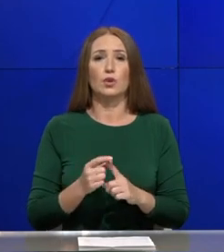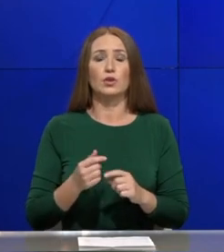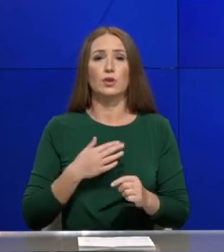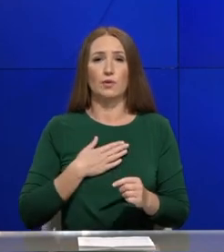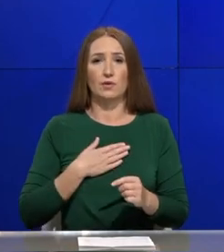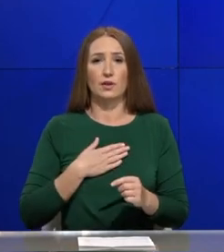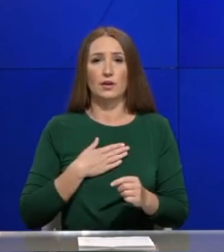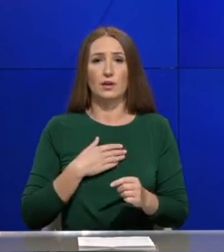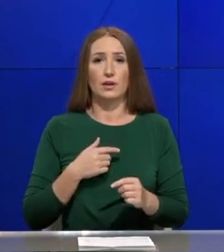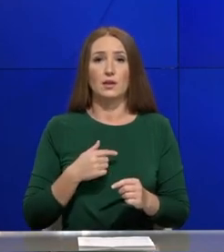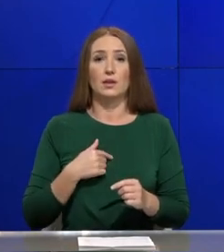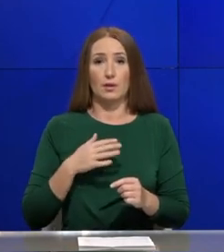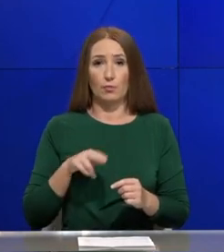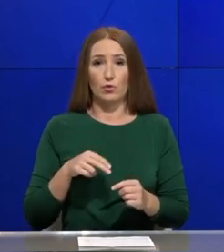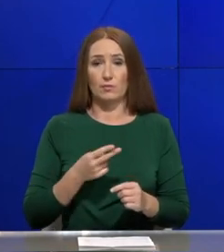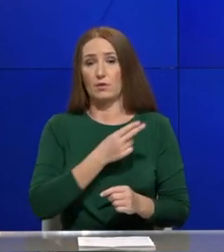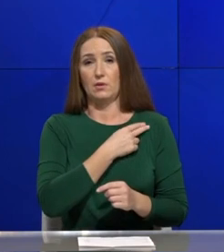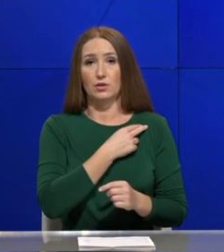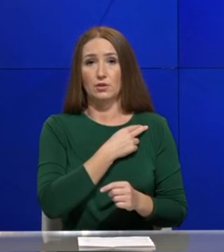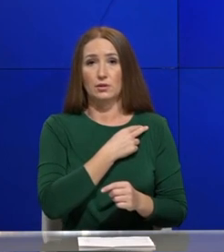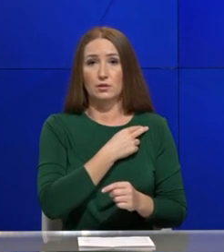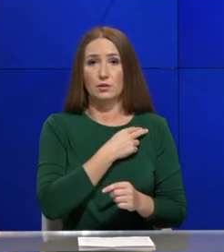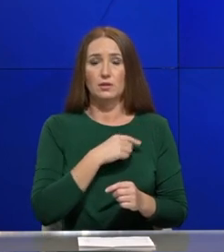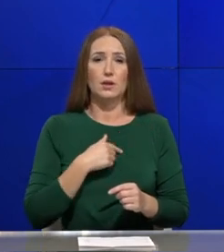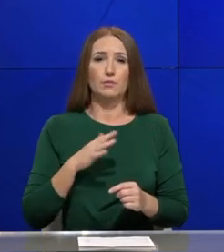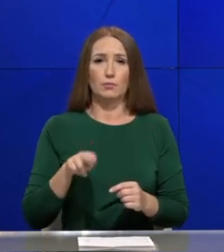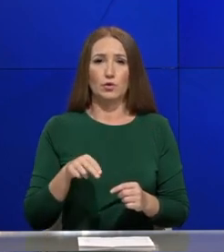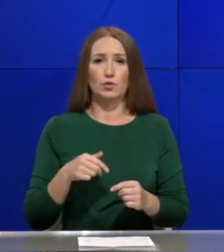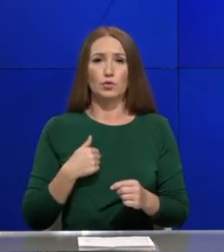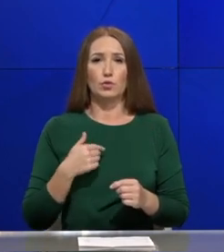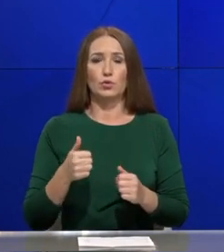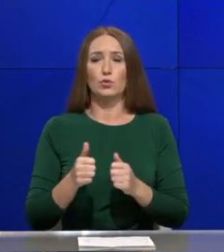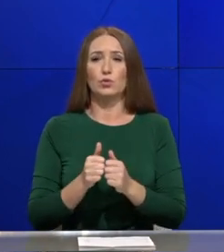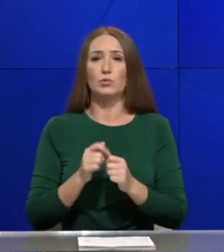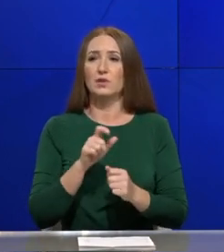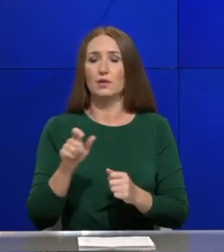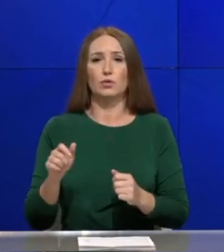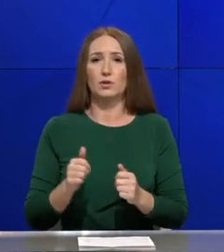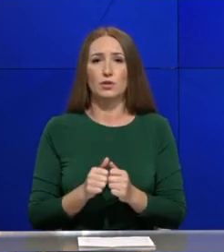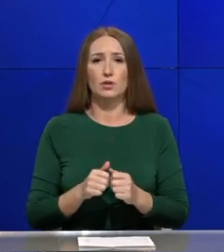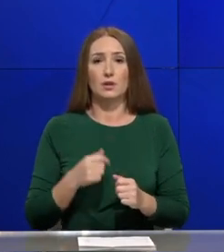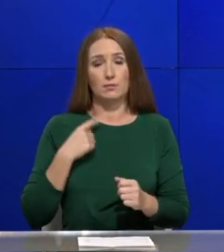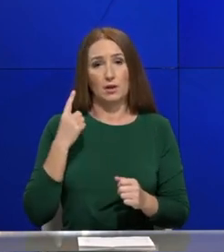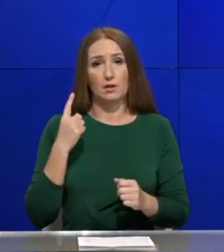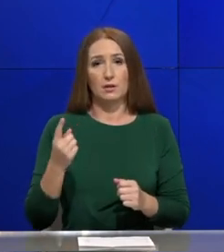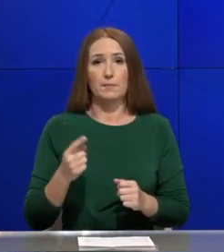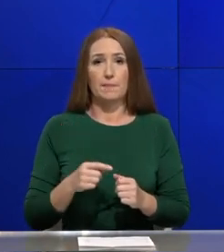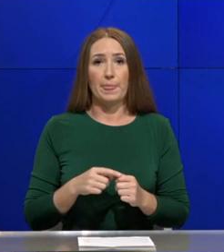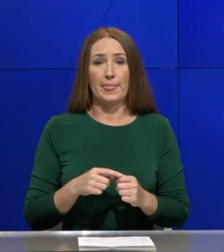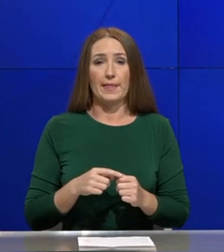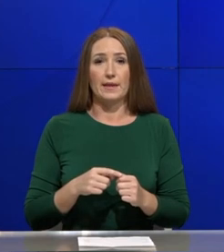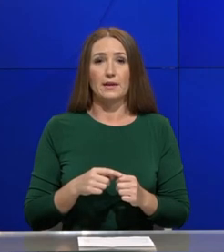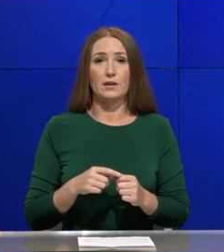povjerenje da budem načelnik, bit ću dostupan svakom građaninu. Smatram da